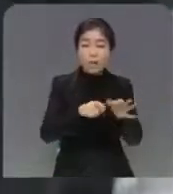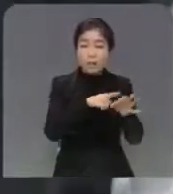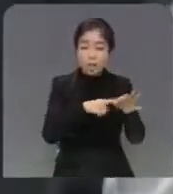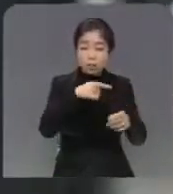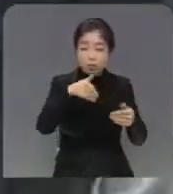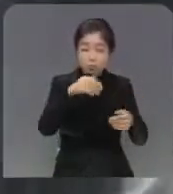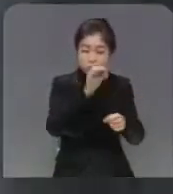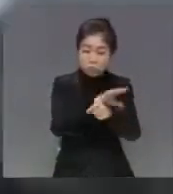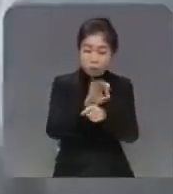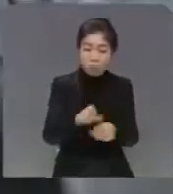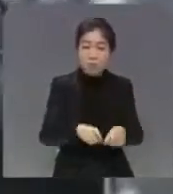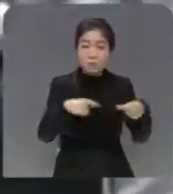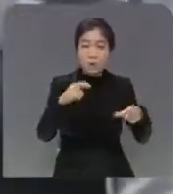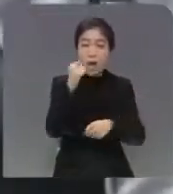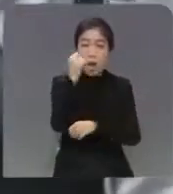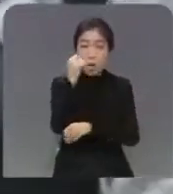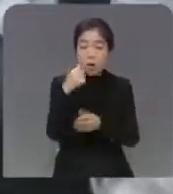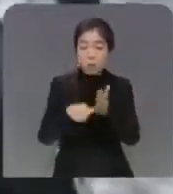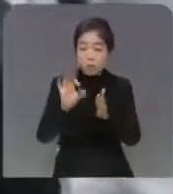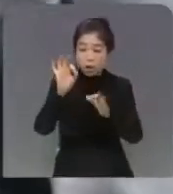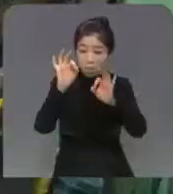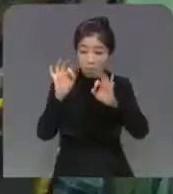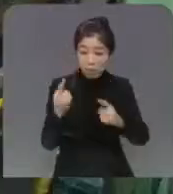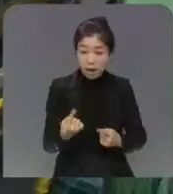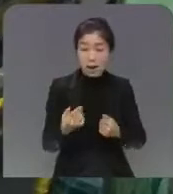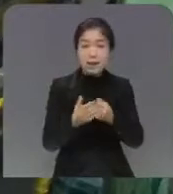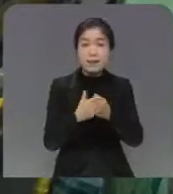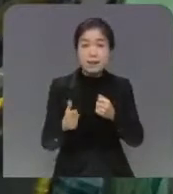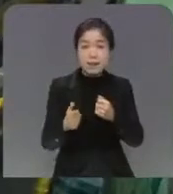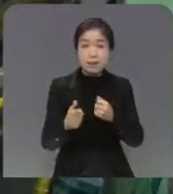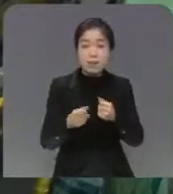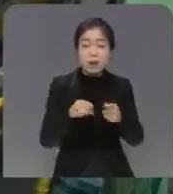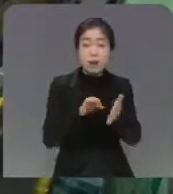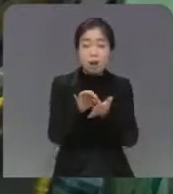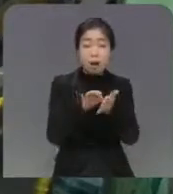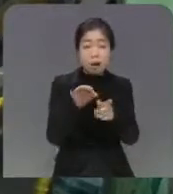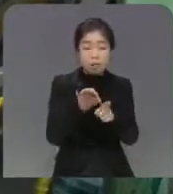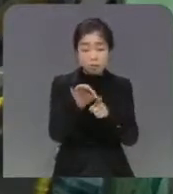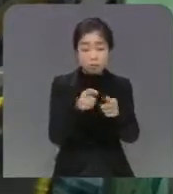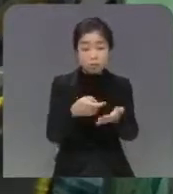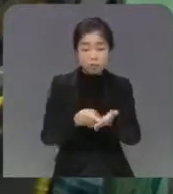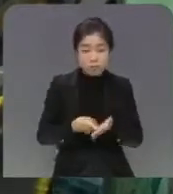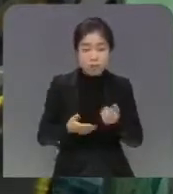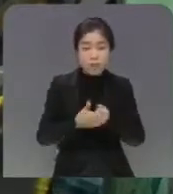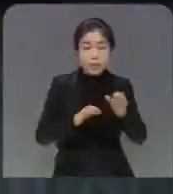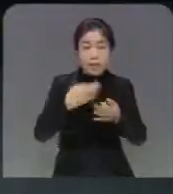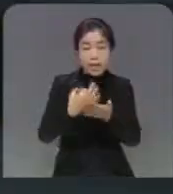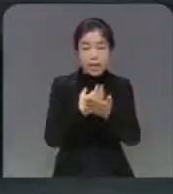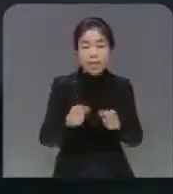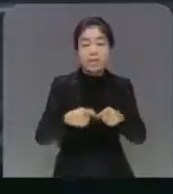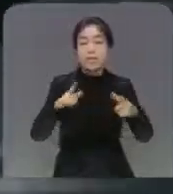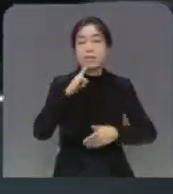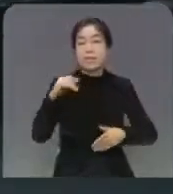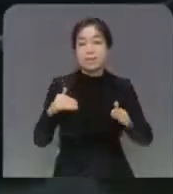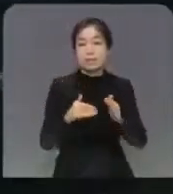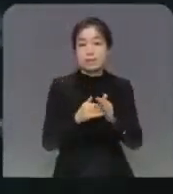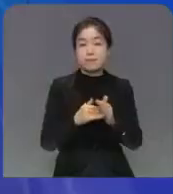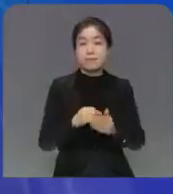증가하고 원자재 단가 하락으로 고정 비용도 감소해서 영업이익이 확대됐다고 분석했습니다.